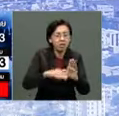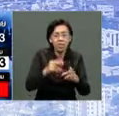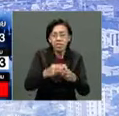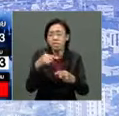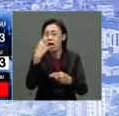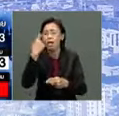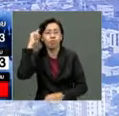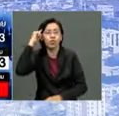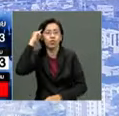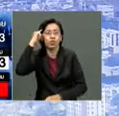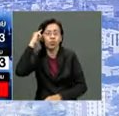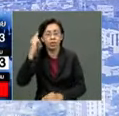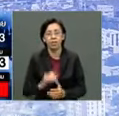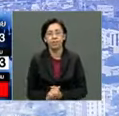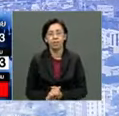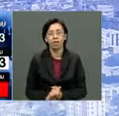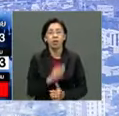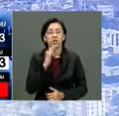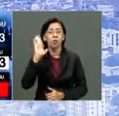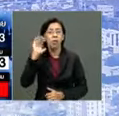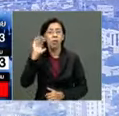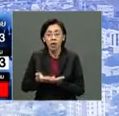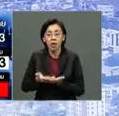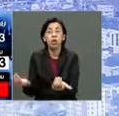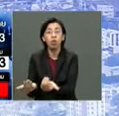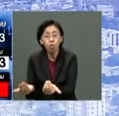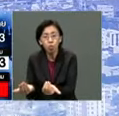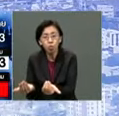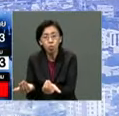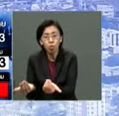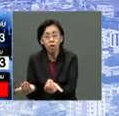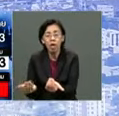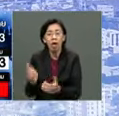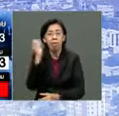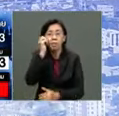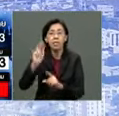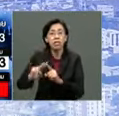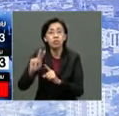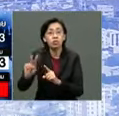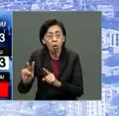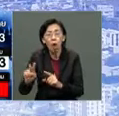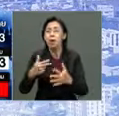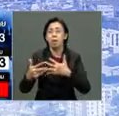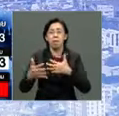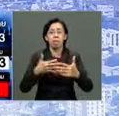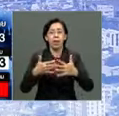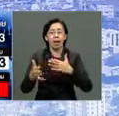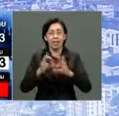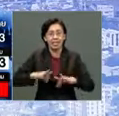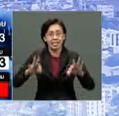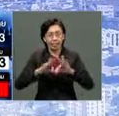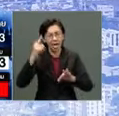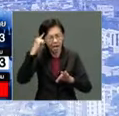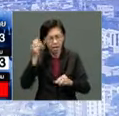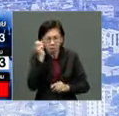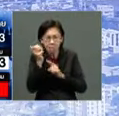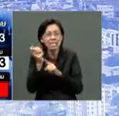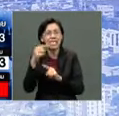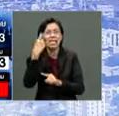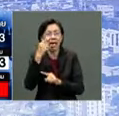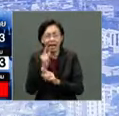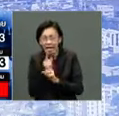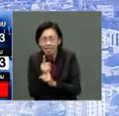ราก็ยังไม่รู้เลยนะครับถ้าพ่อซื้อให้ลูกเครื่องที่2ก็ไม่ได้ว่าอะไรกันแต่ขอให้สามารถตามได้เท่านั้นเองท่